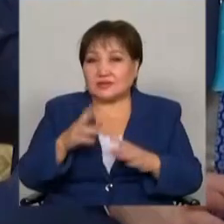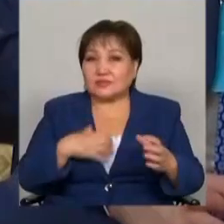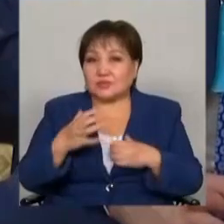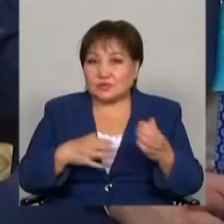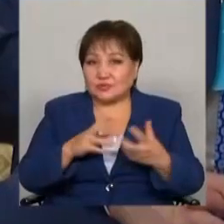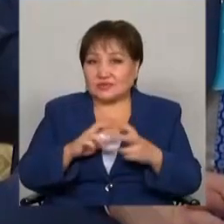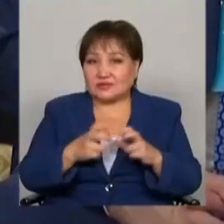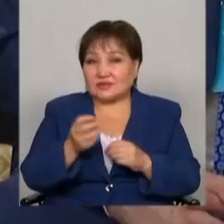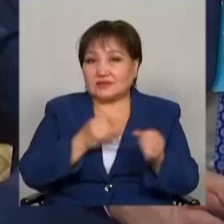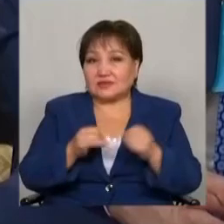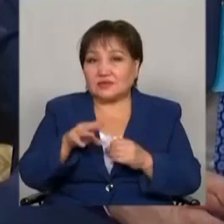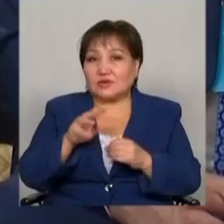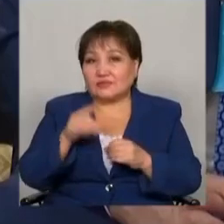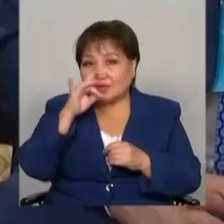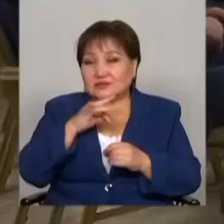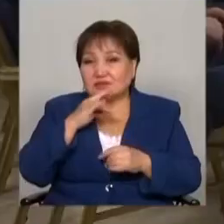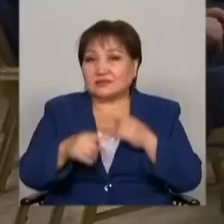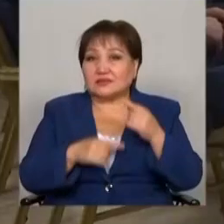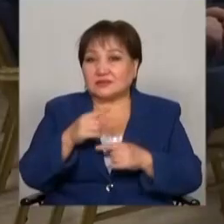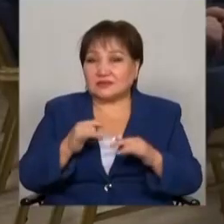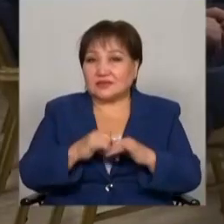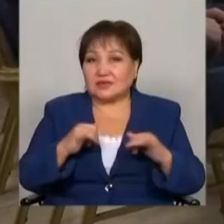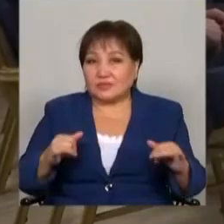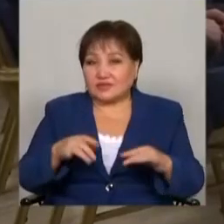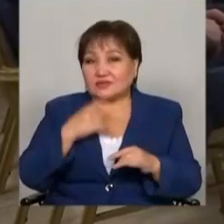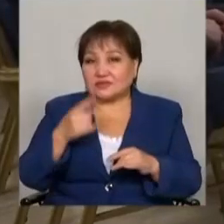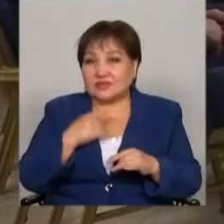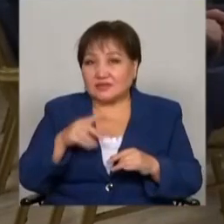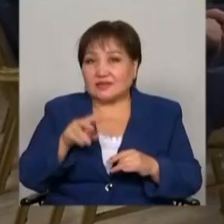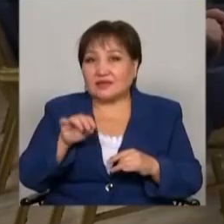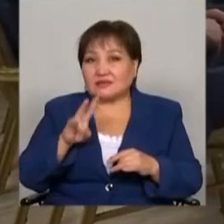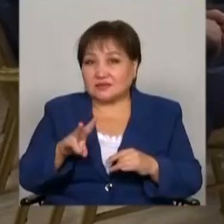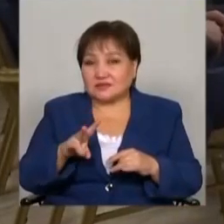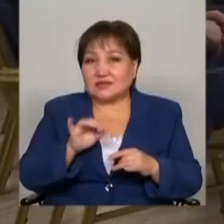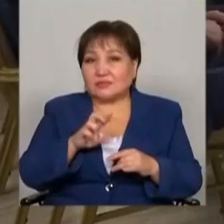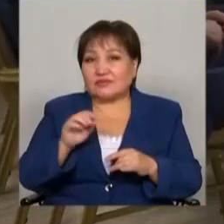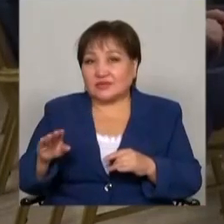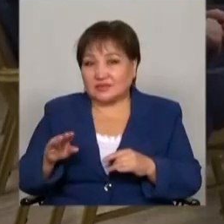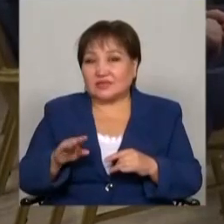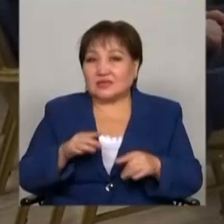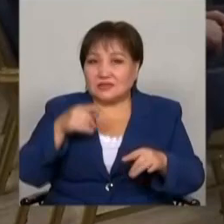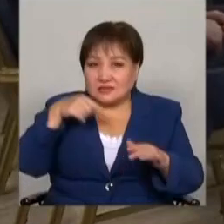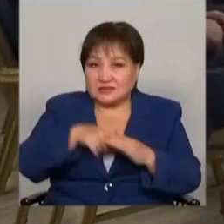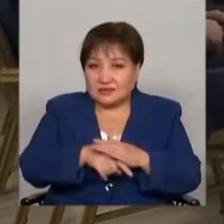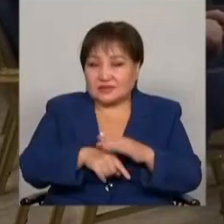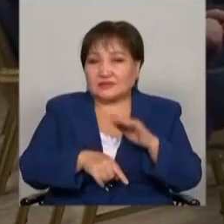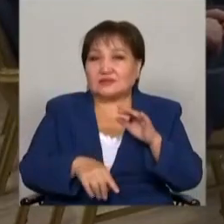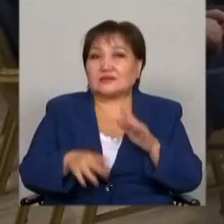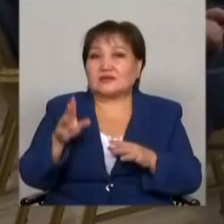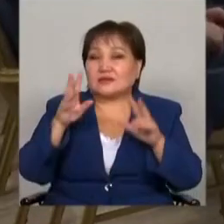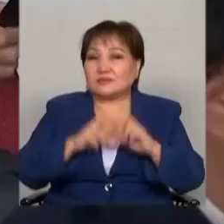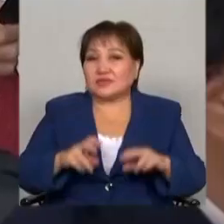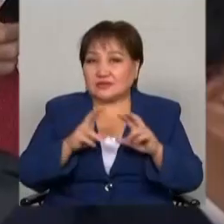Тоқаев қазақ тілінің тұғыры нығая беретінін жеткізді. Ал латын әліпбиіне көшуде терең талдау жасап, шешім қабылдау керектігін айтты.